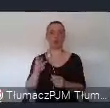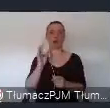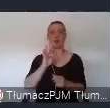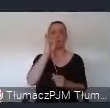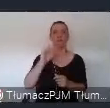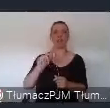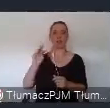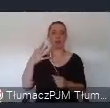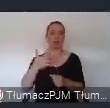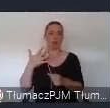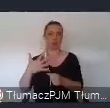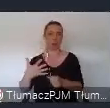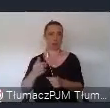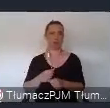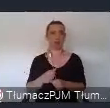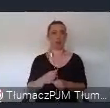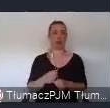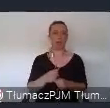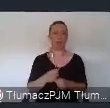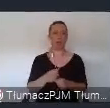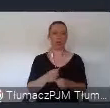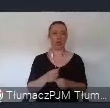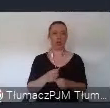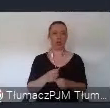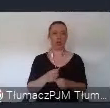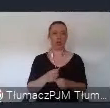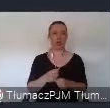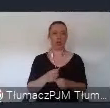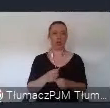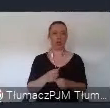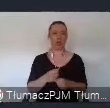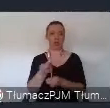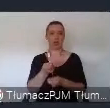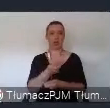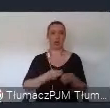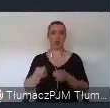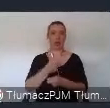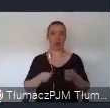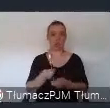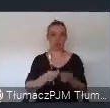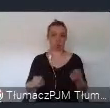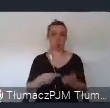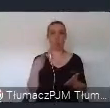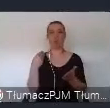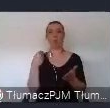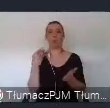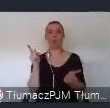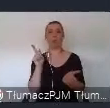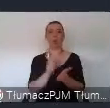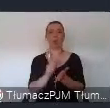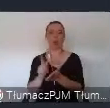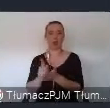CO2, dyrektywa efektywności energetycznej, o odnawialnych źródłach energii, o opodatkowaniu energii i o